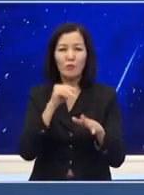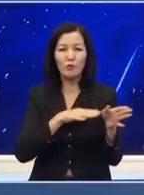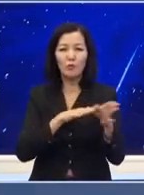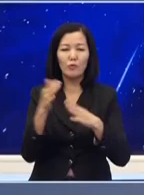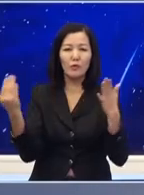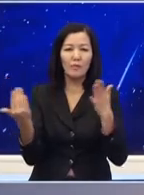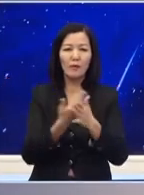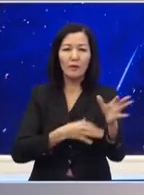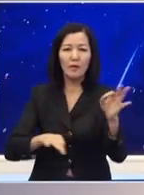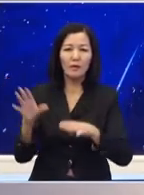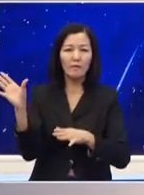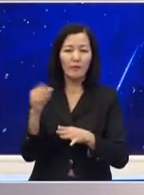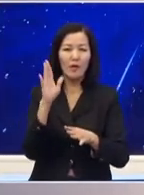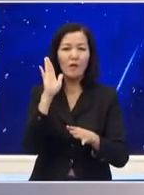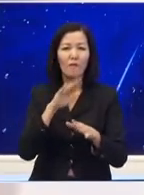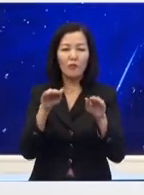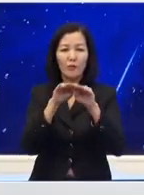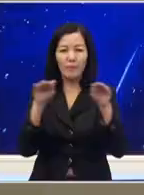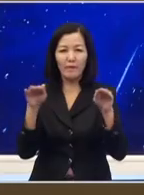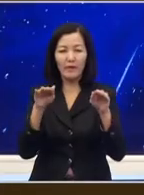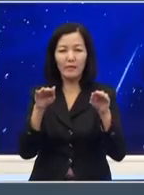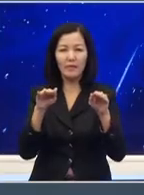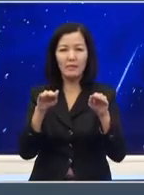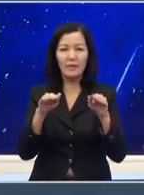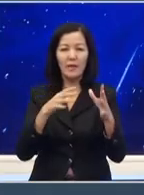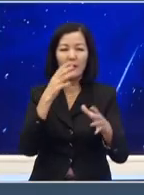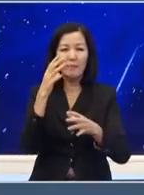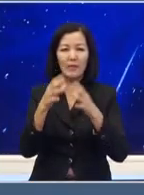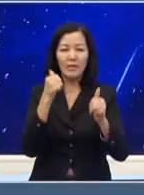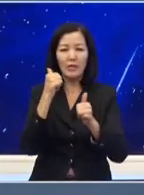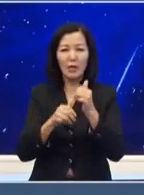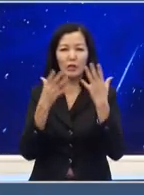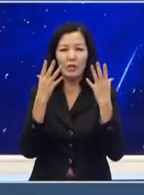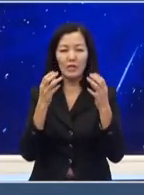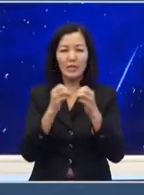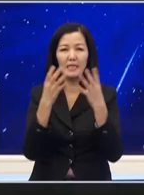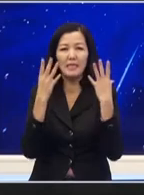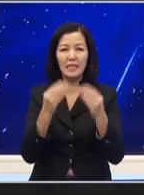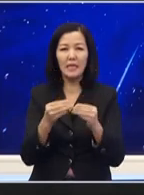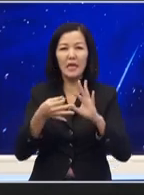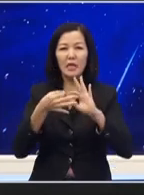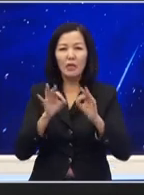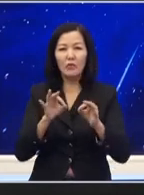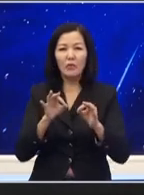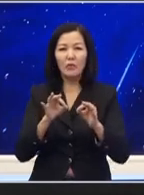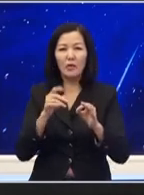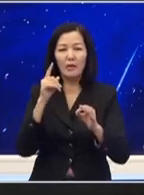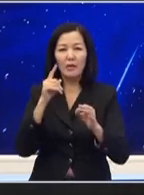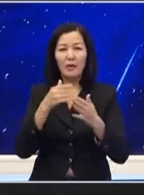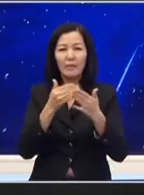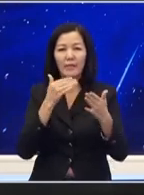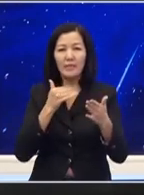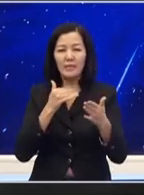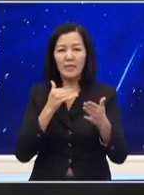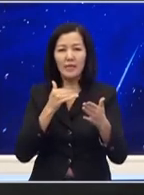обновлять карту почти всей водной поверхности планеты каждые 10 суток. Это позволит точно предсказывать распространение